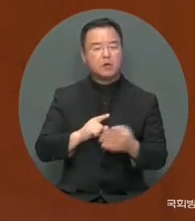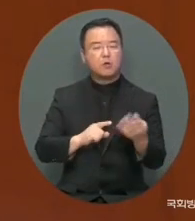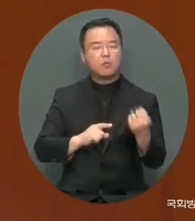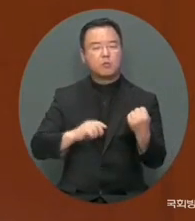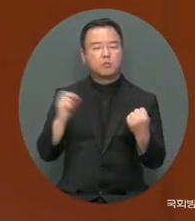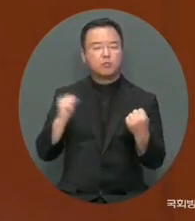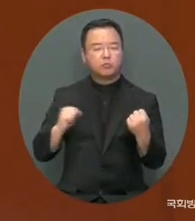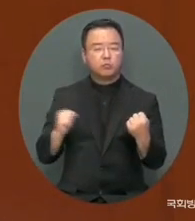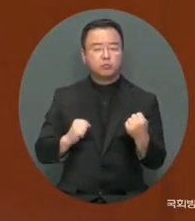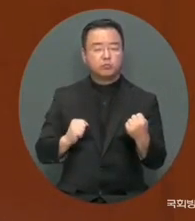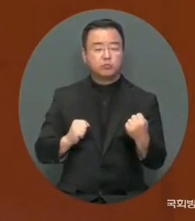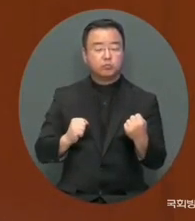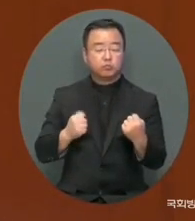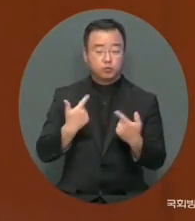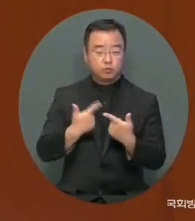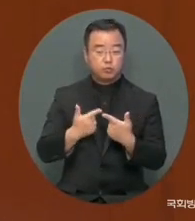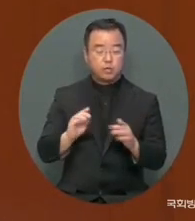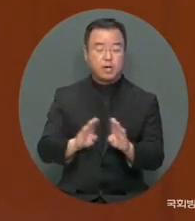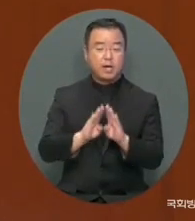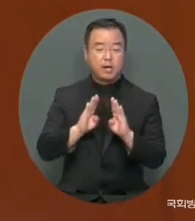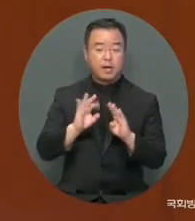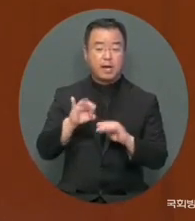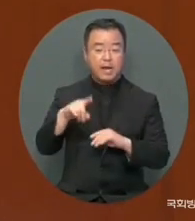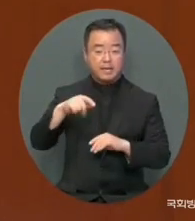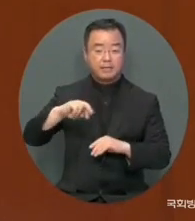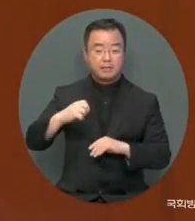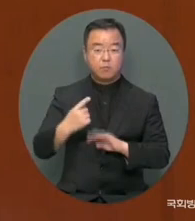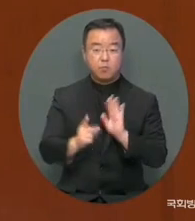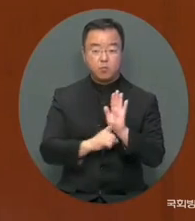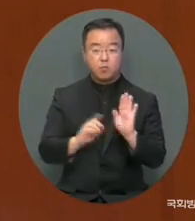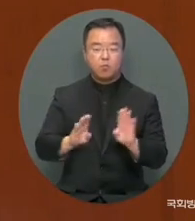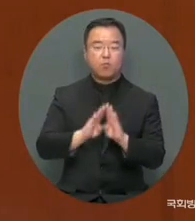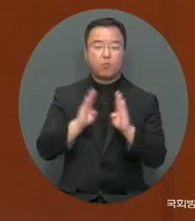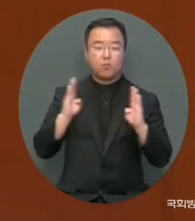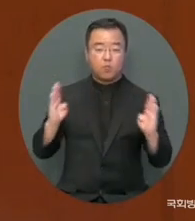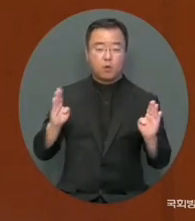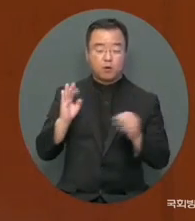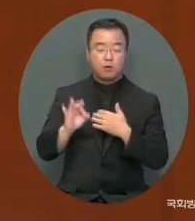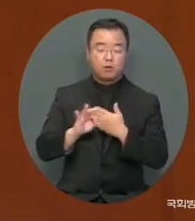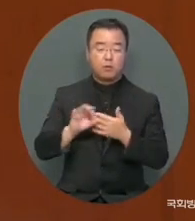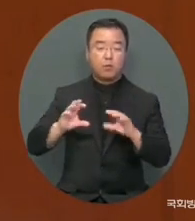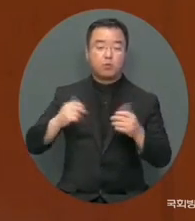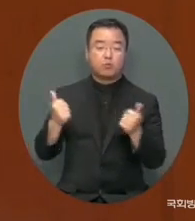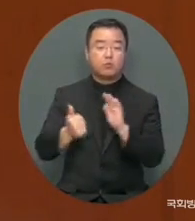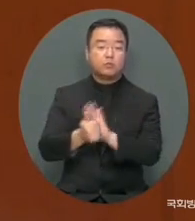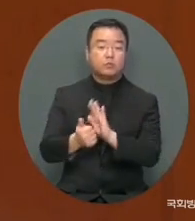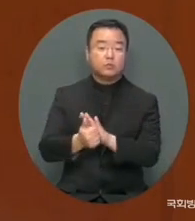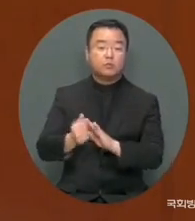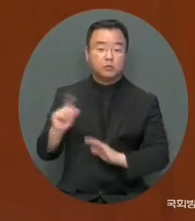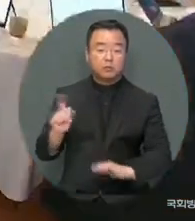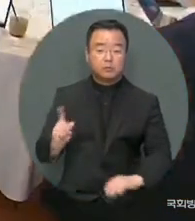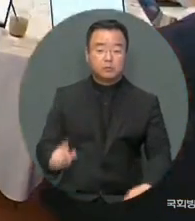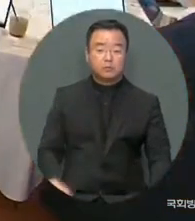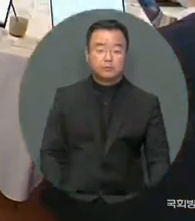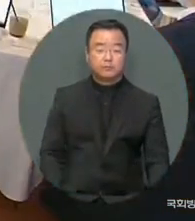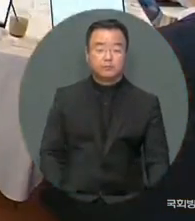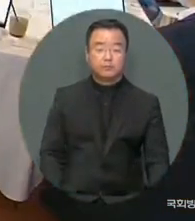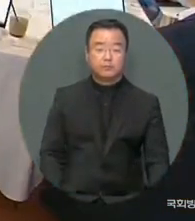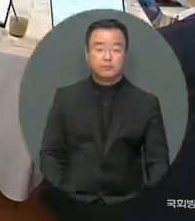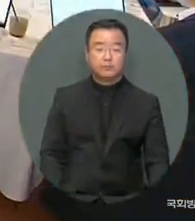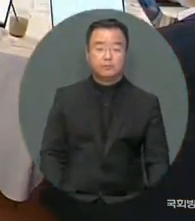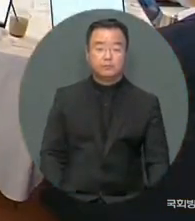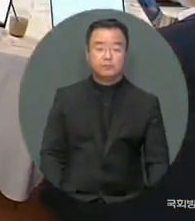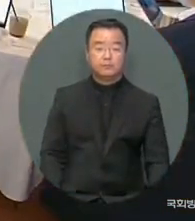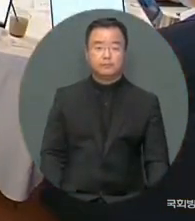그리고 실제 유치에 성공하게 된다면 국회 차원에서 좀 어떤 지원을 하실 수 있는지 궁금합니다. 네, 우리